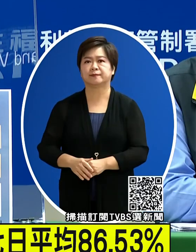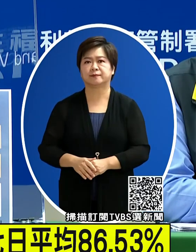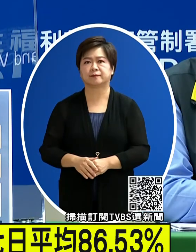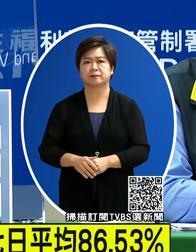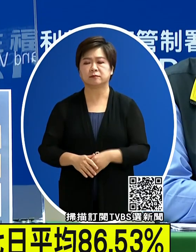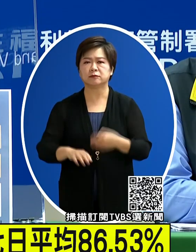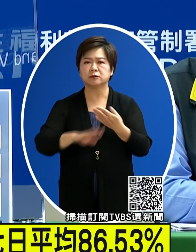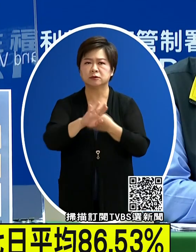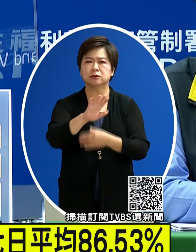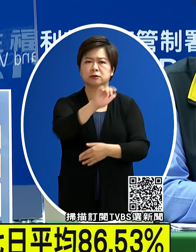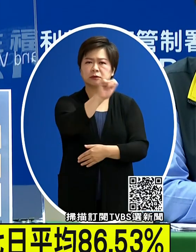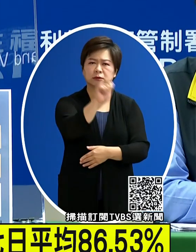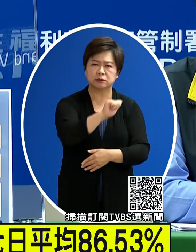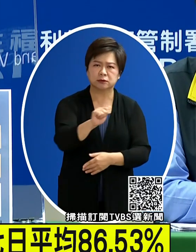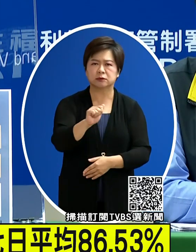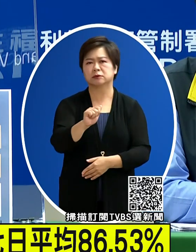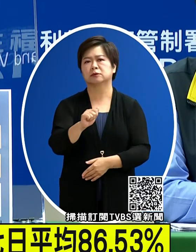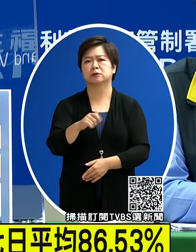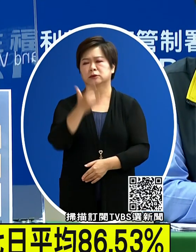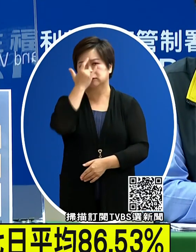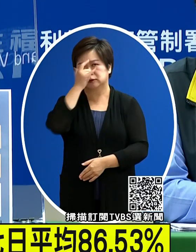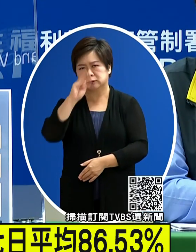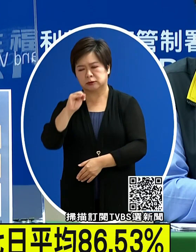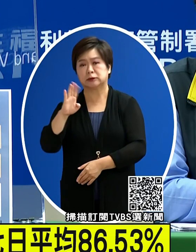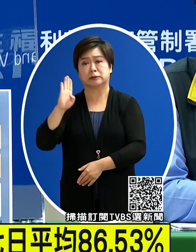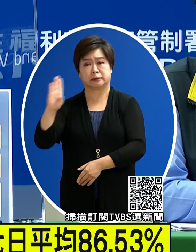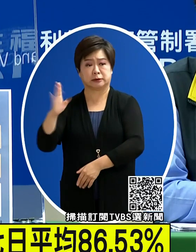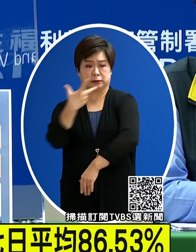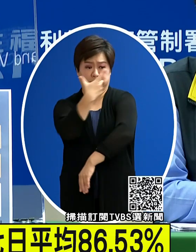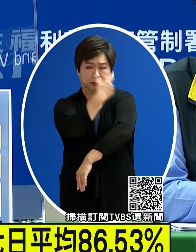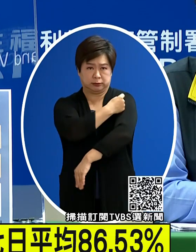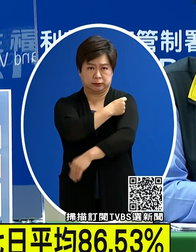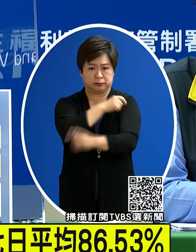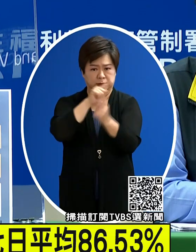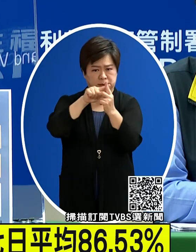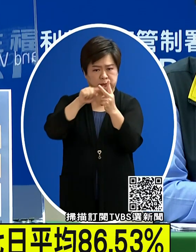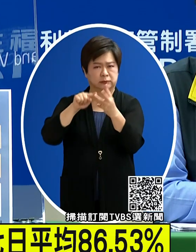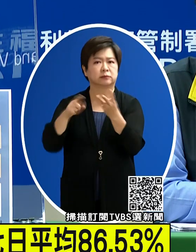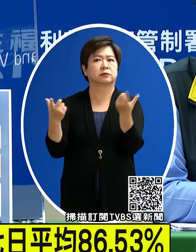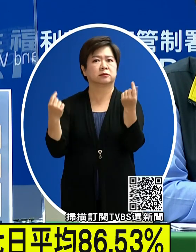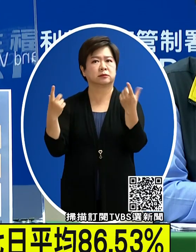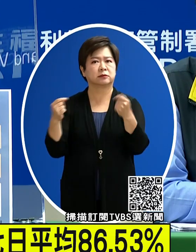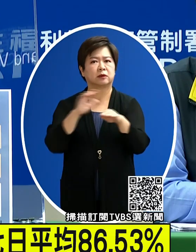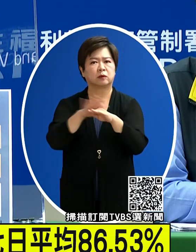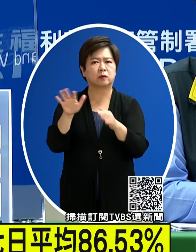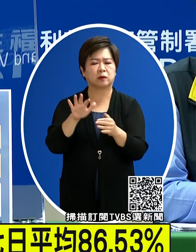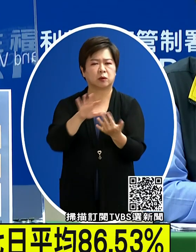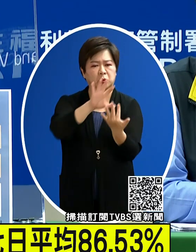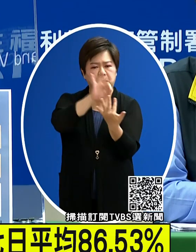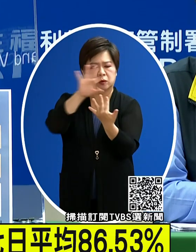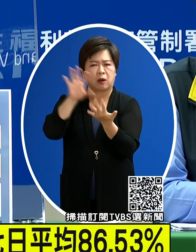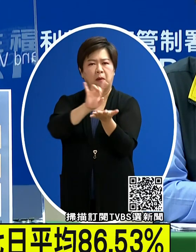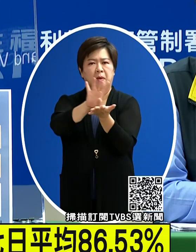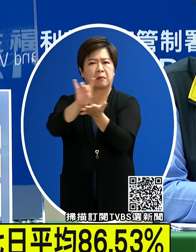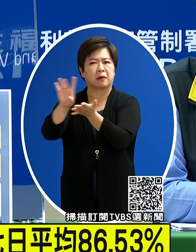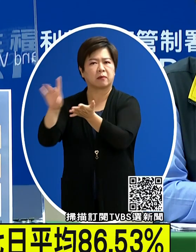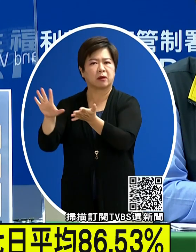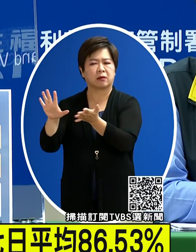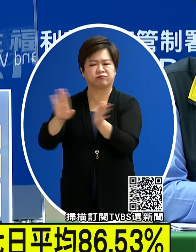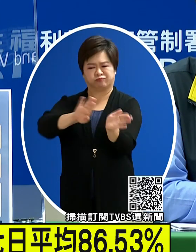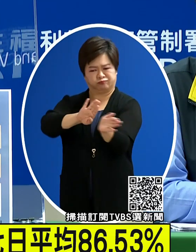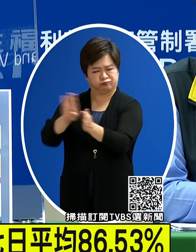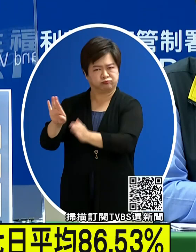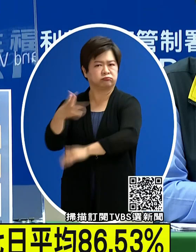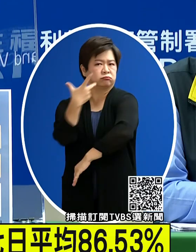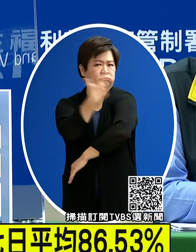其实像 AG 啦、莫德纳、BNT 其实一样，他们在实验设计一样是排除了相当的一个对象，然后这些对象也